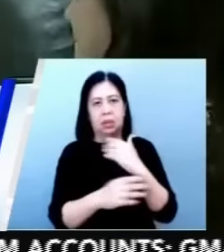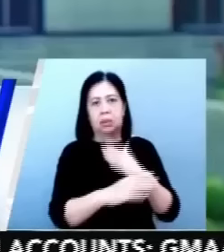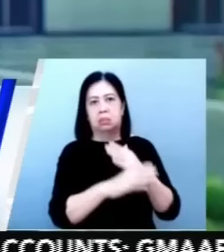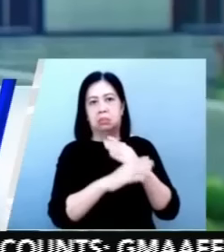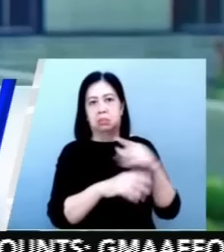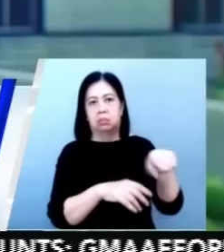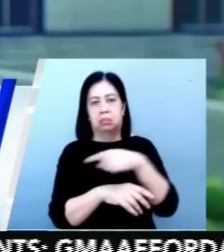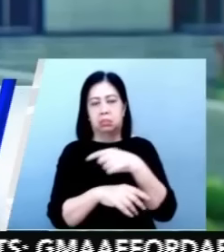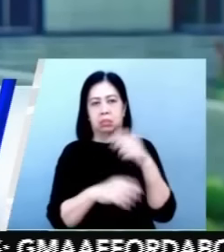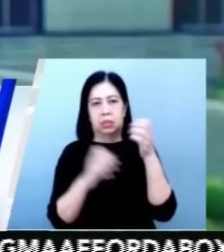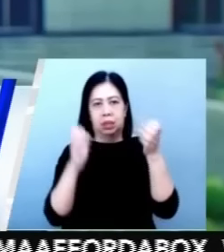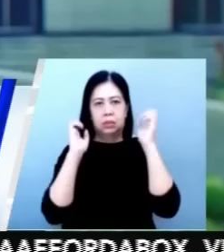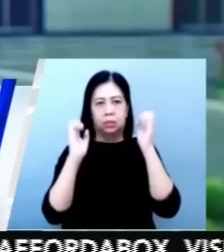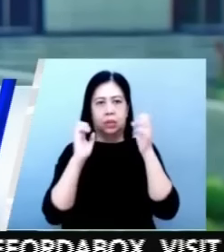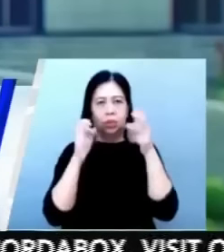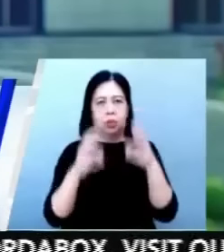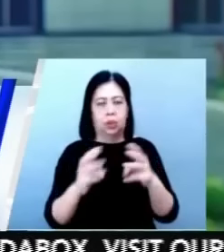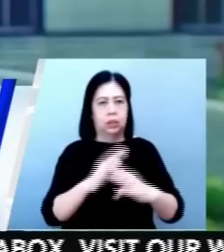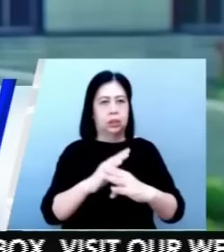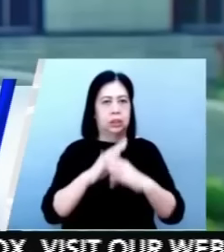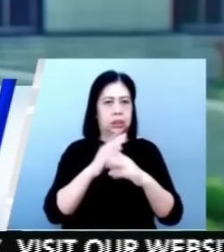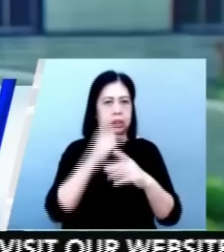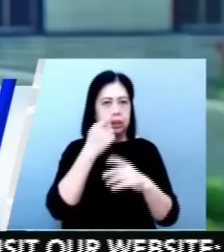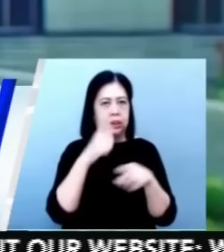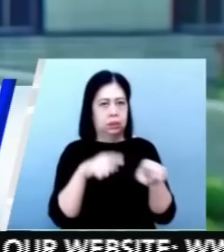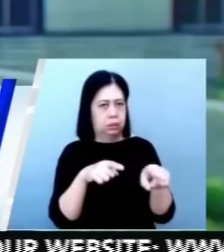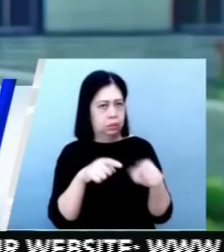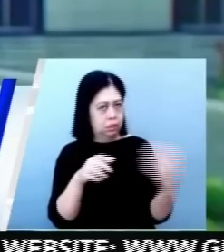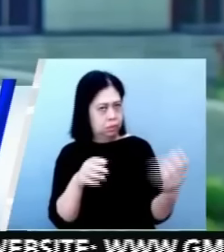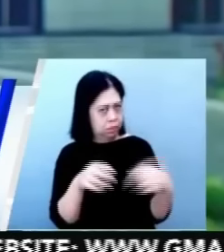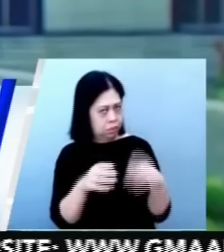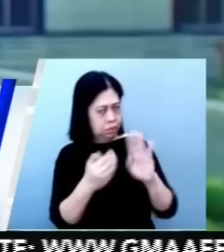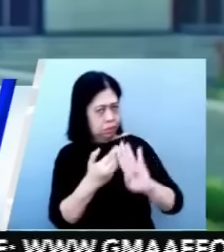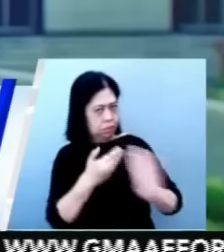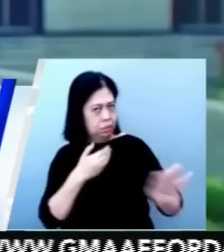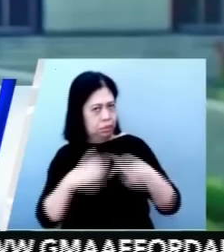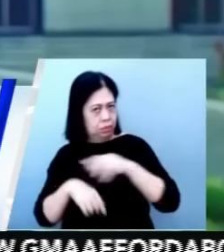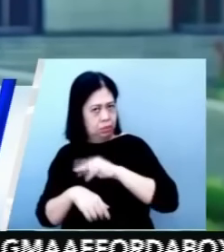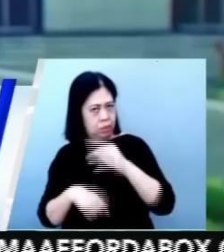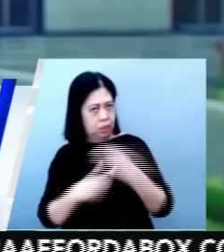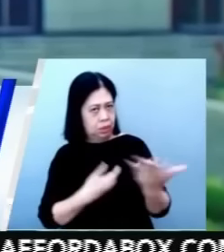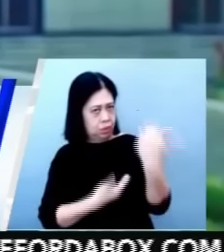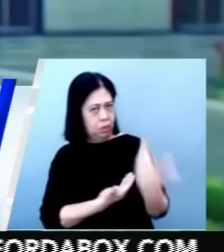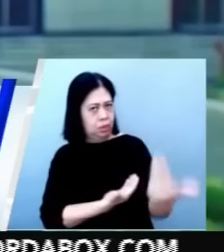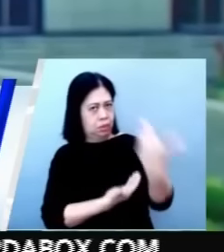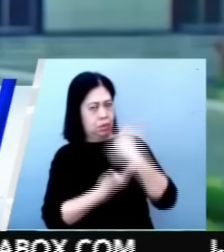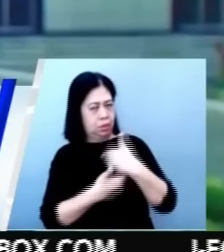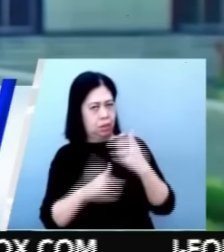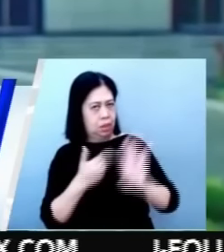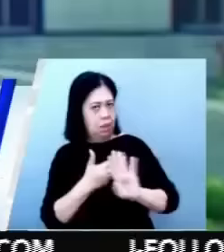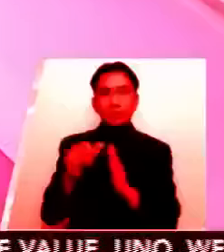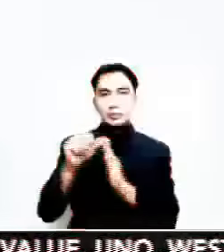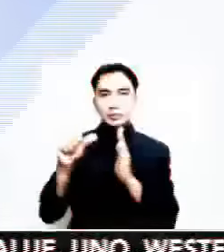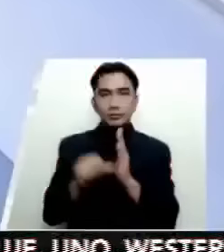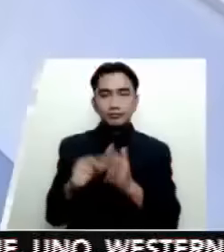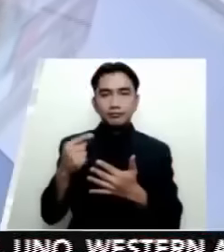Sabi ng PNP, hinarang sila dahil itinuturing na silang out of line o yung nagbabiyahe ng labas ng kanilang